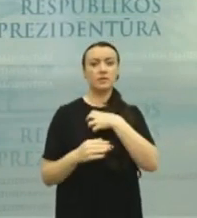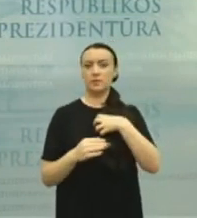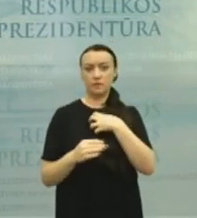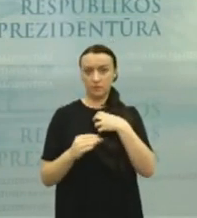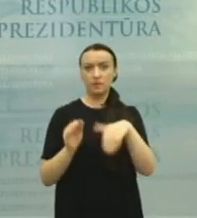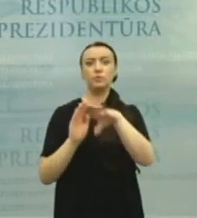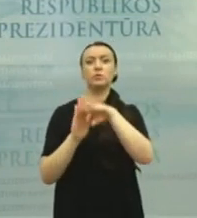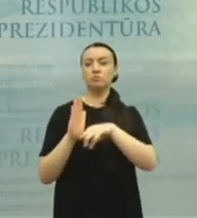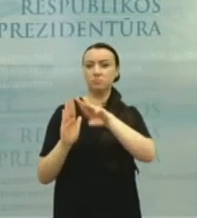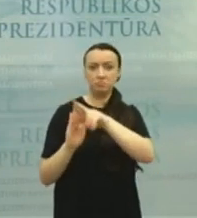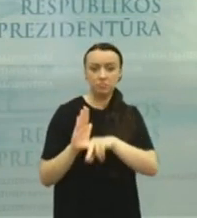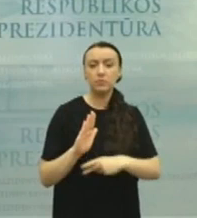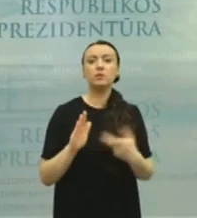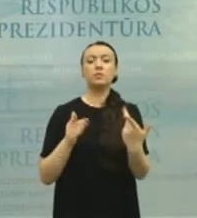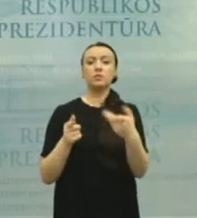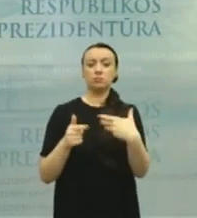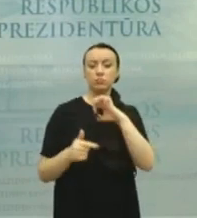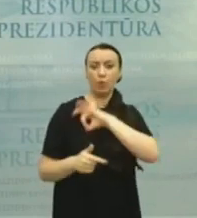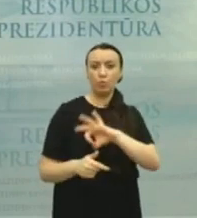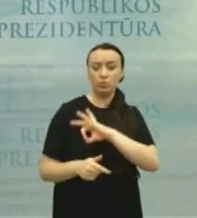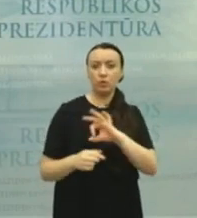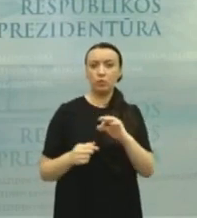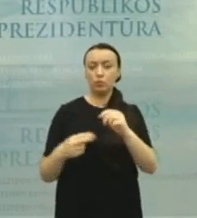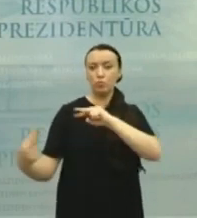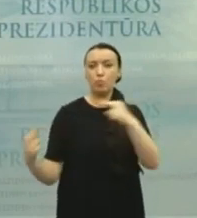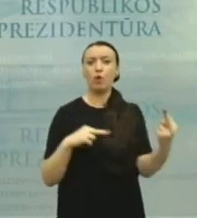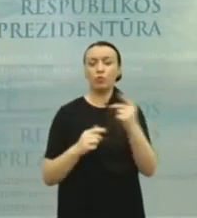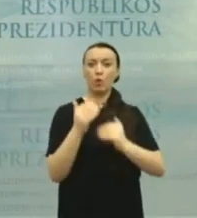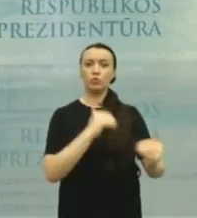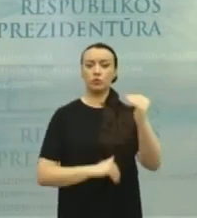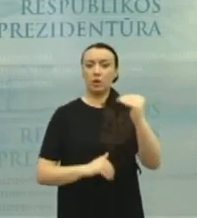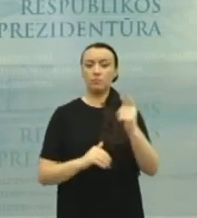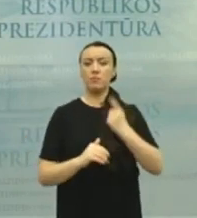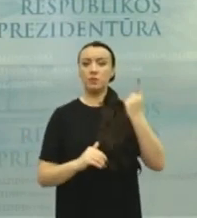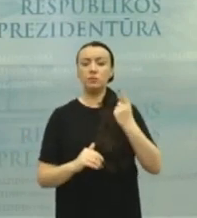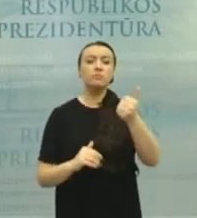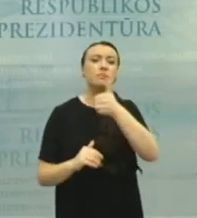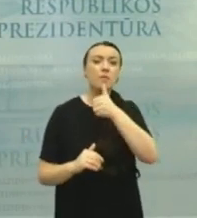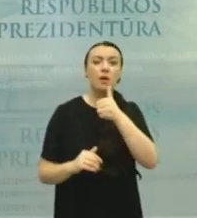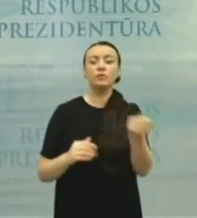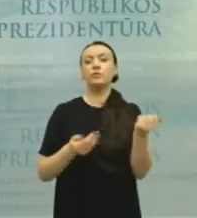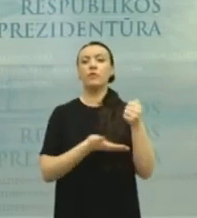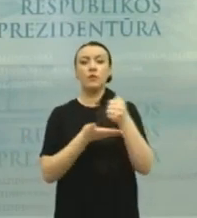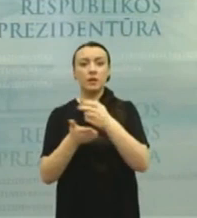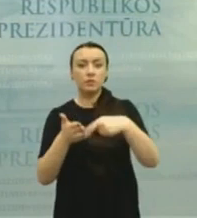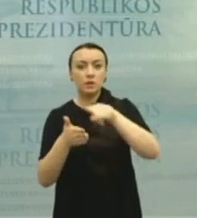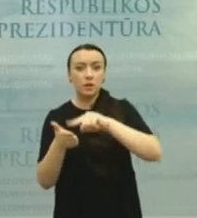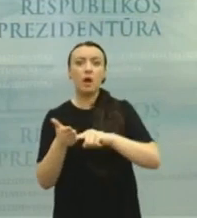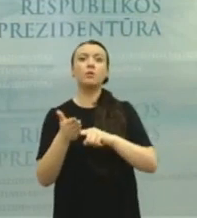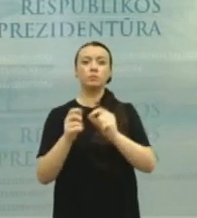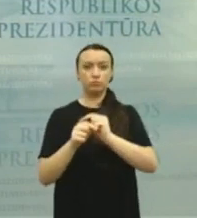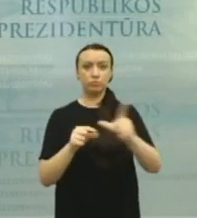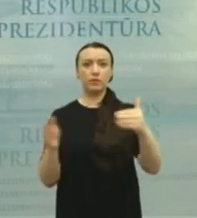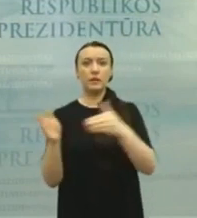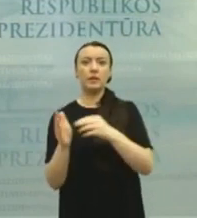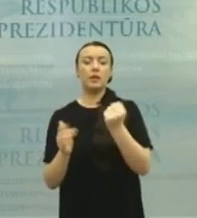svarbių pakeitimų ir labai reikšmingų, sakyčiau, pokyčių aukštajame sportinėme meistriškumui. Tai yra ir finansavimo didinimas